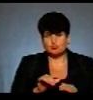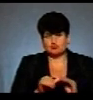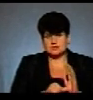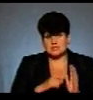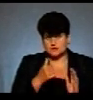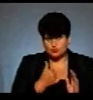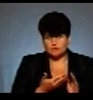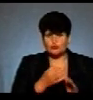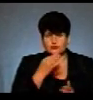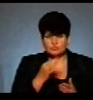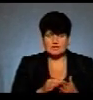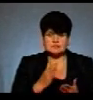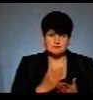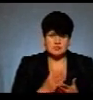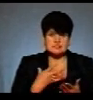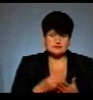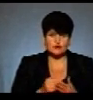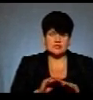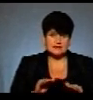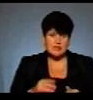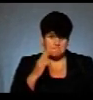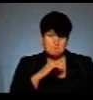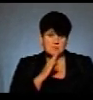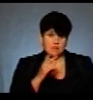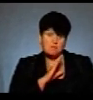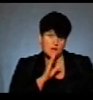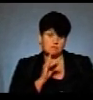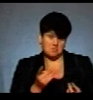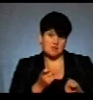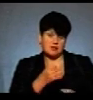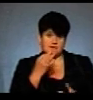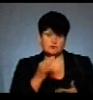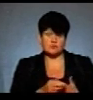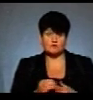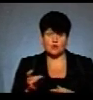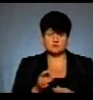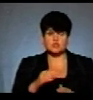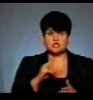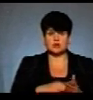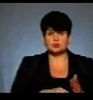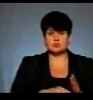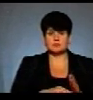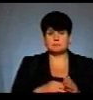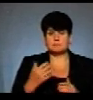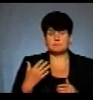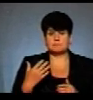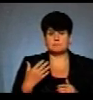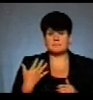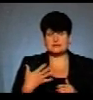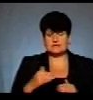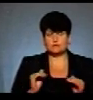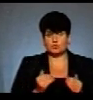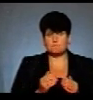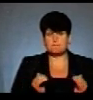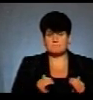відповідальність несуть за своїх дітей батьки. Мати була притягнена до відповідальності у розмірі штрафу, в розмірі 50 неоподаткованих